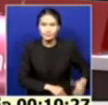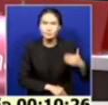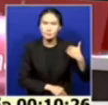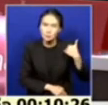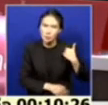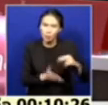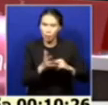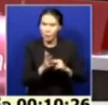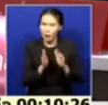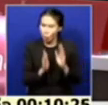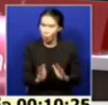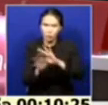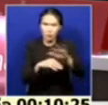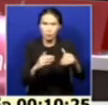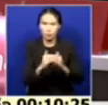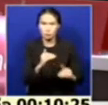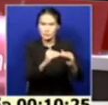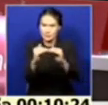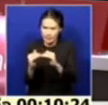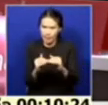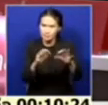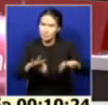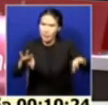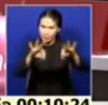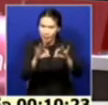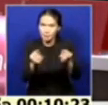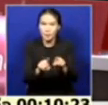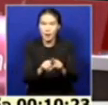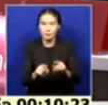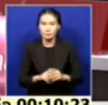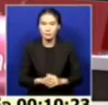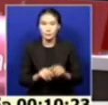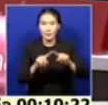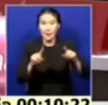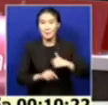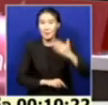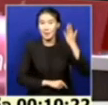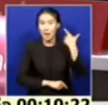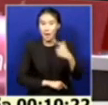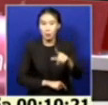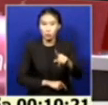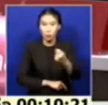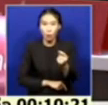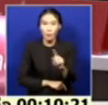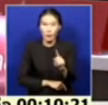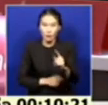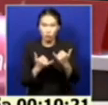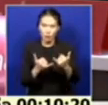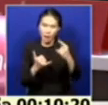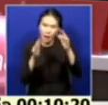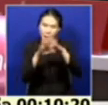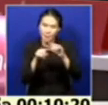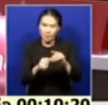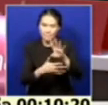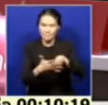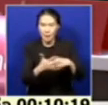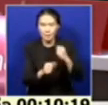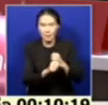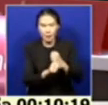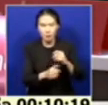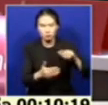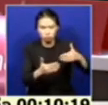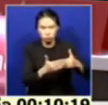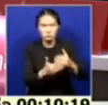านได้เราฟังคำอธิบายท่านได้แต่ว่าคนที่เป็นครอบครัวเป็นพ่อแม่ฟัง